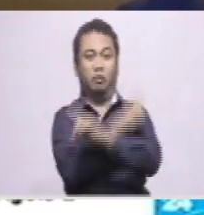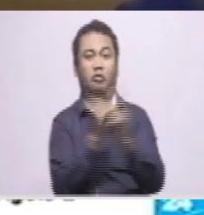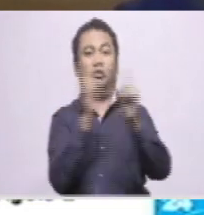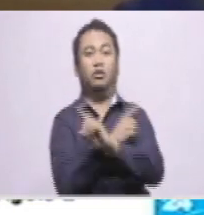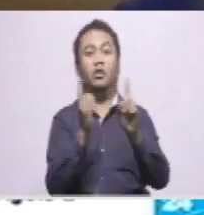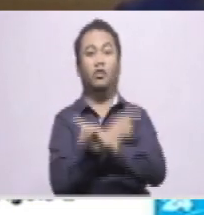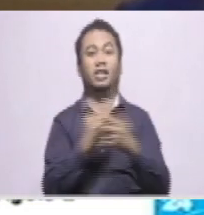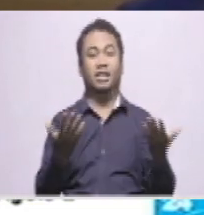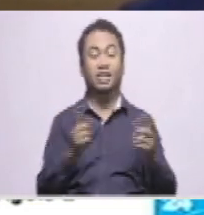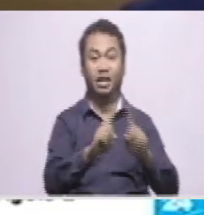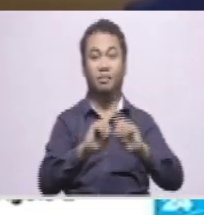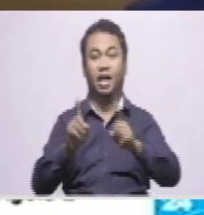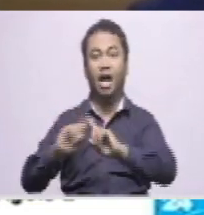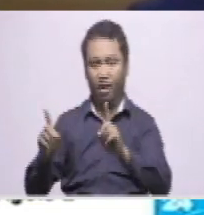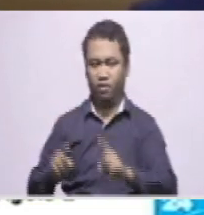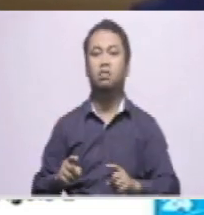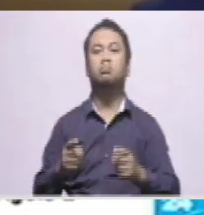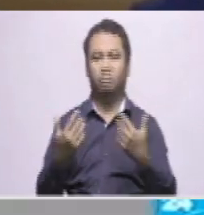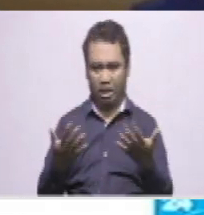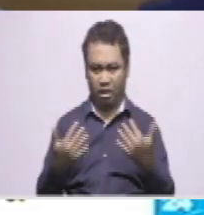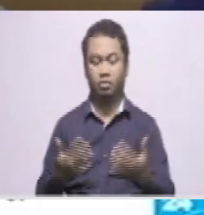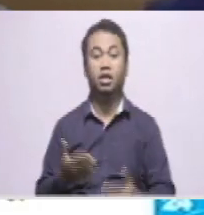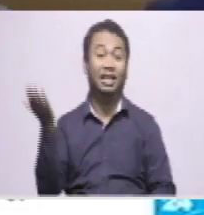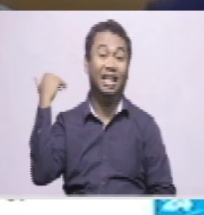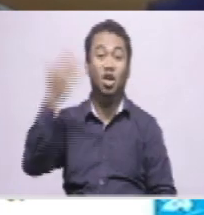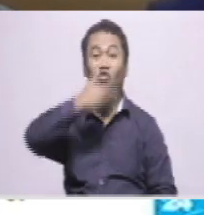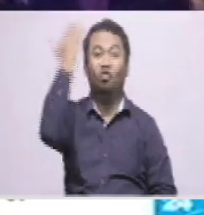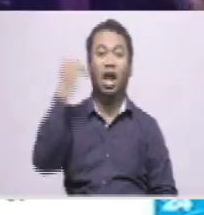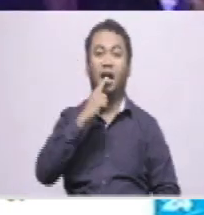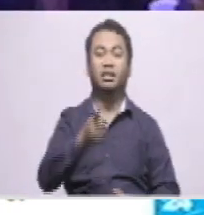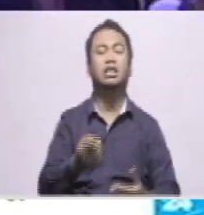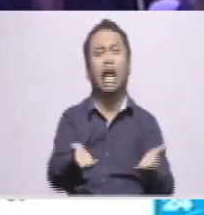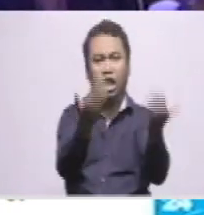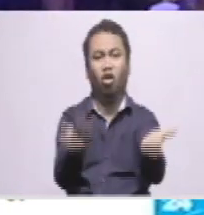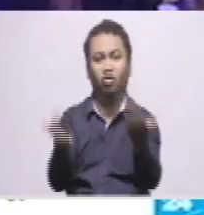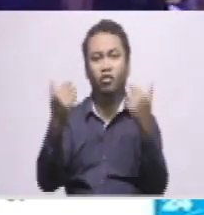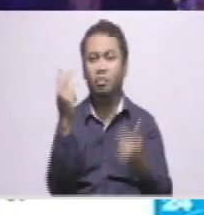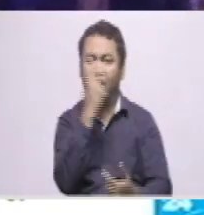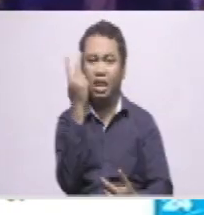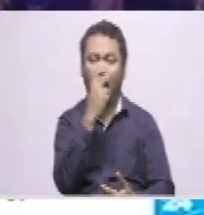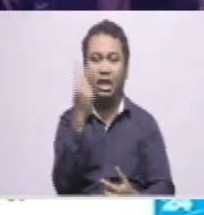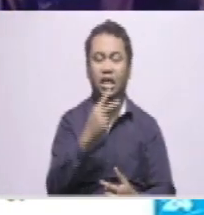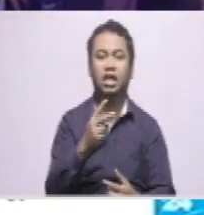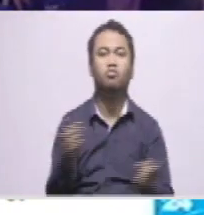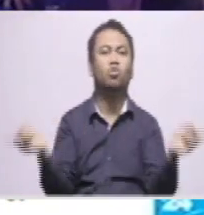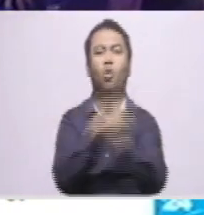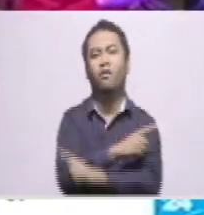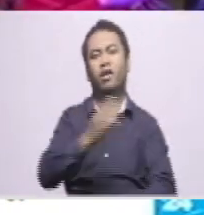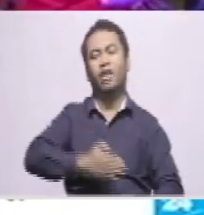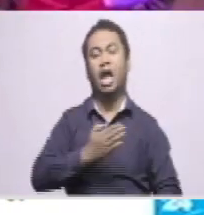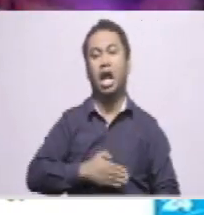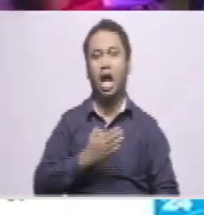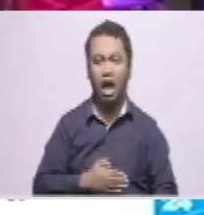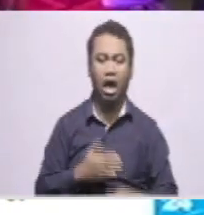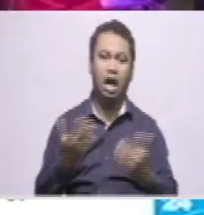ny vokam-pifidianana satria saika ireo nanentana olona amin'ny fiovana hitadiavana vahaolana amin'ny fiakaran'ny vidim-pianina sy